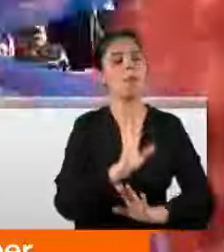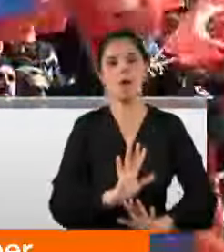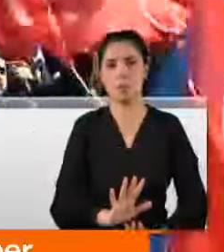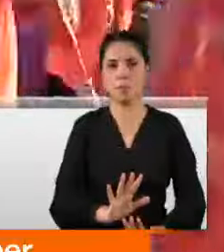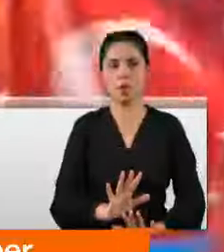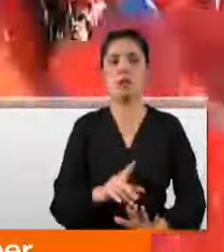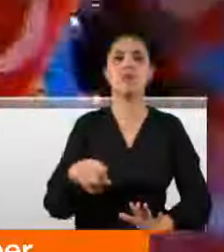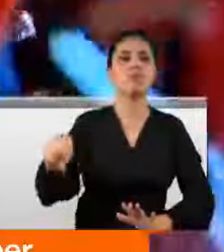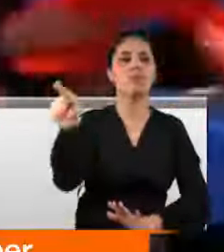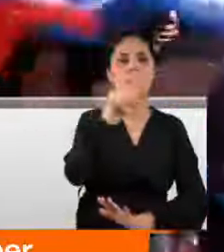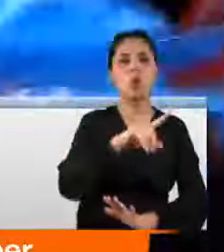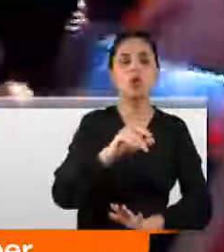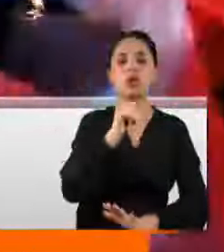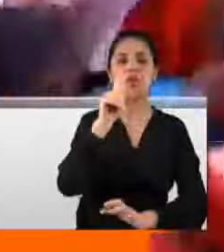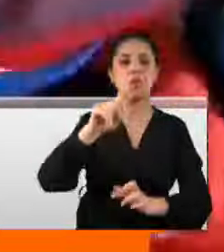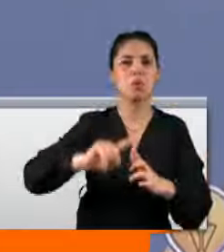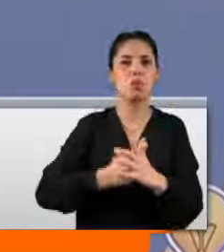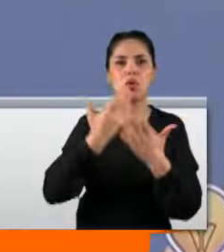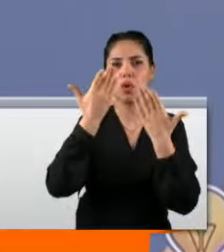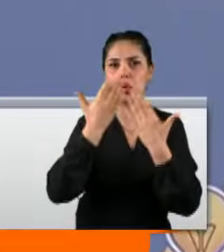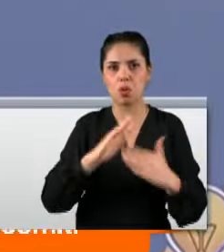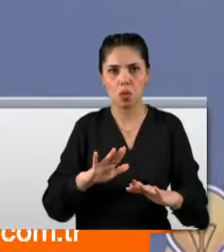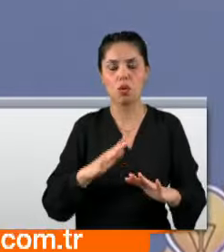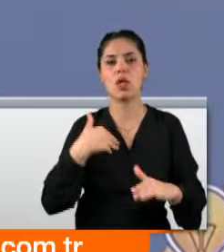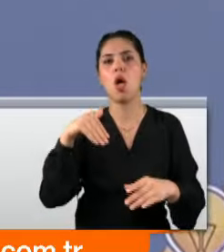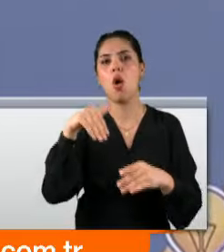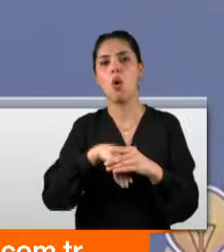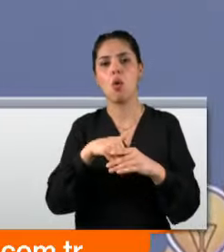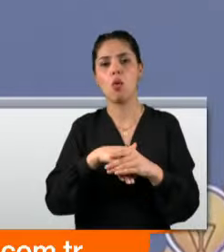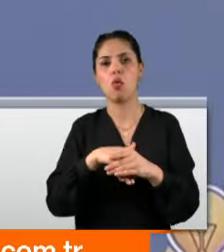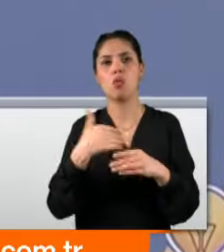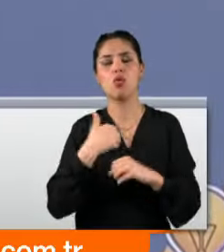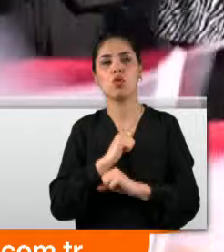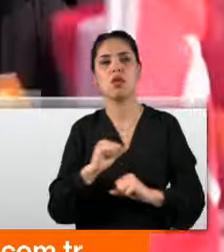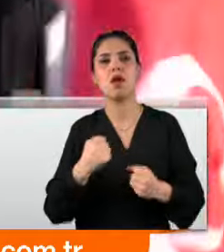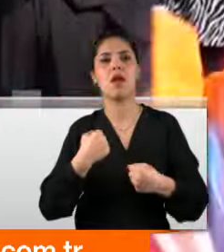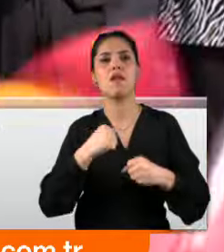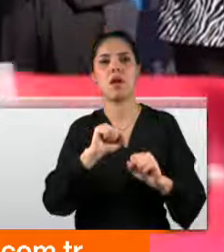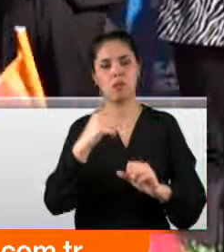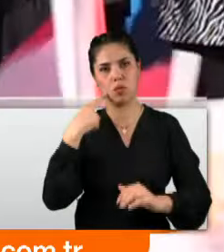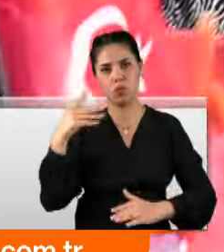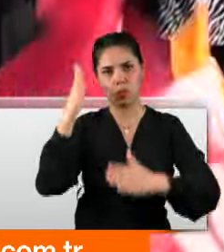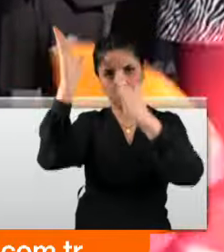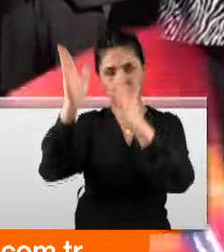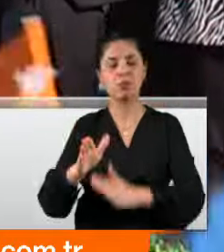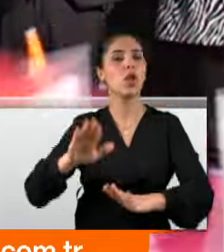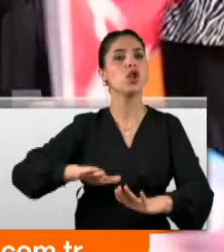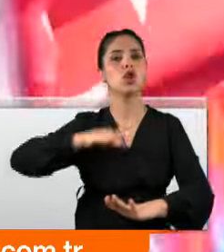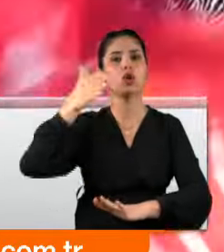Elle tutulur hiçbir projesi olmayanlarla oyumuzu ziyan etmeyeceğiz. Erdoğan'ın sonraki